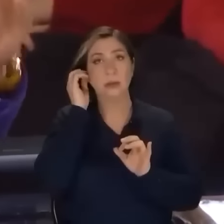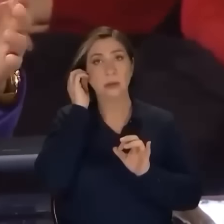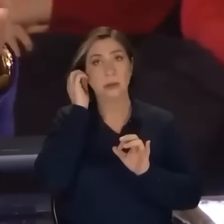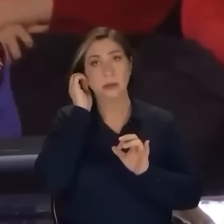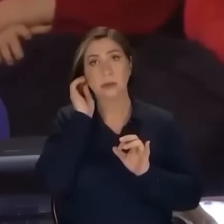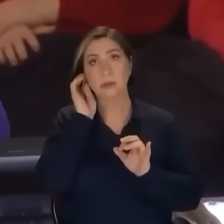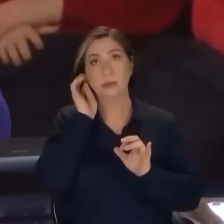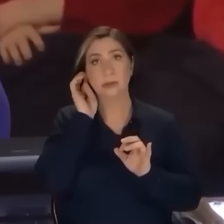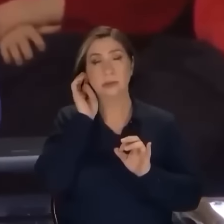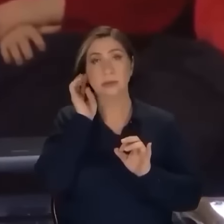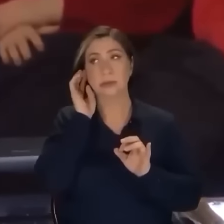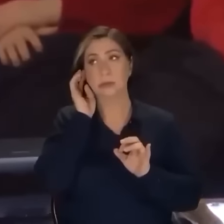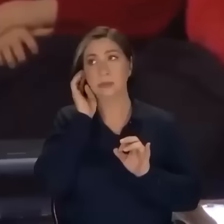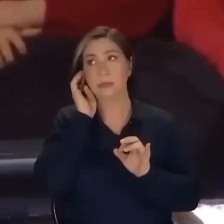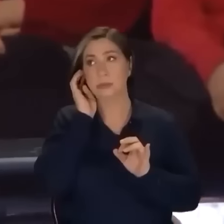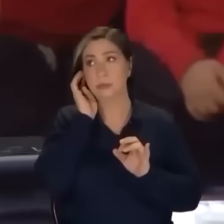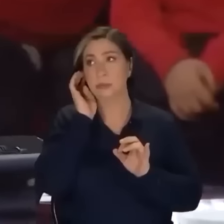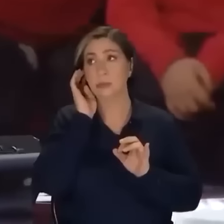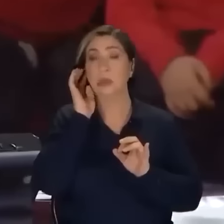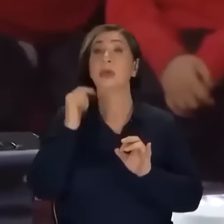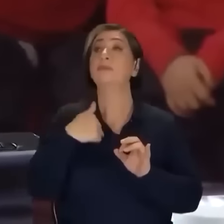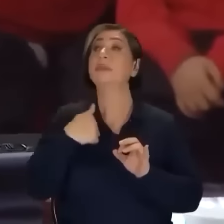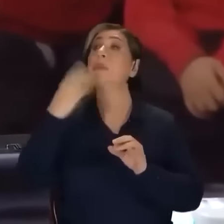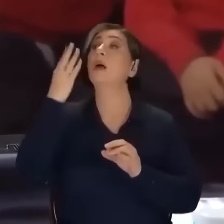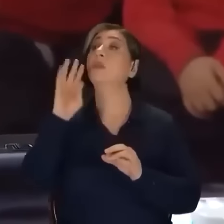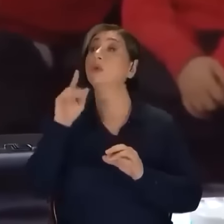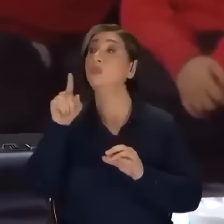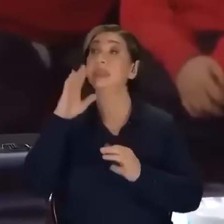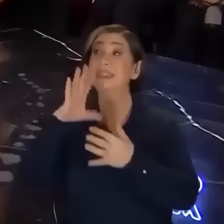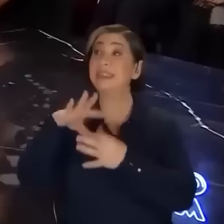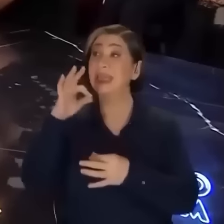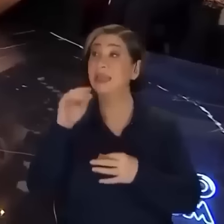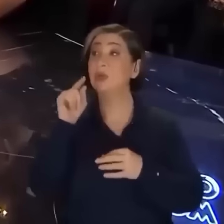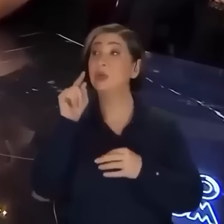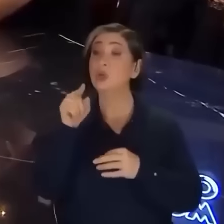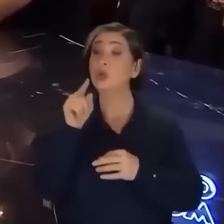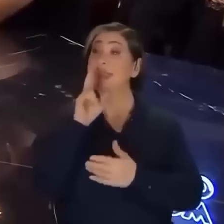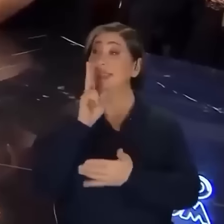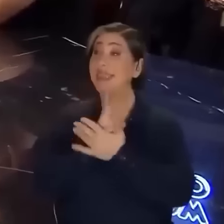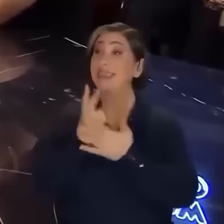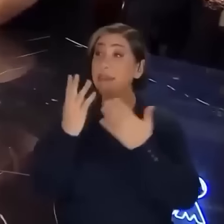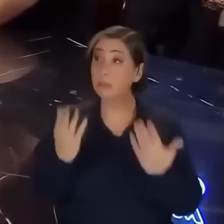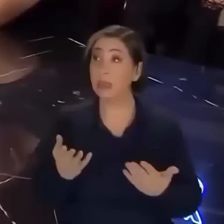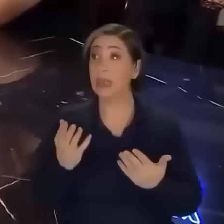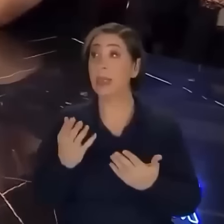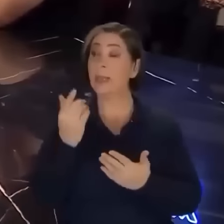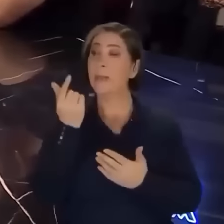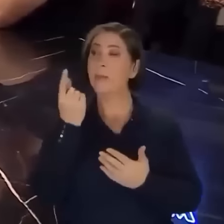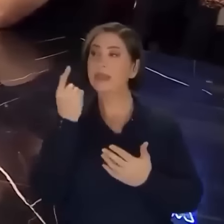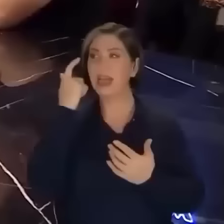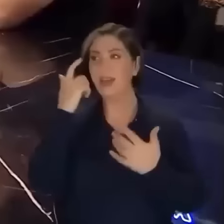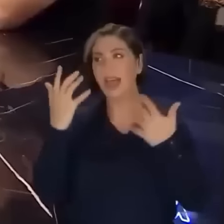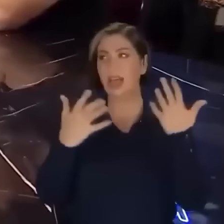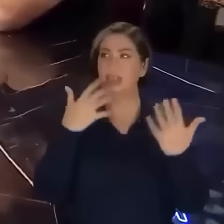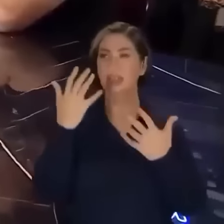anlamıyoruz ya da bu bu insanlar şunu yani şu kesinleşti mi biraz kafa da